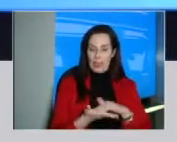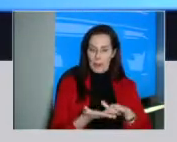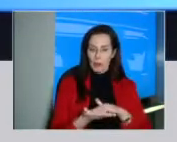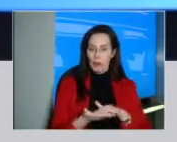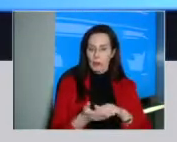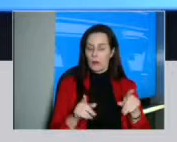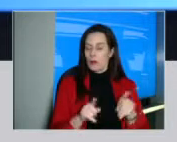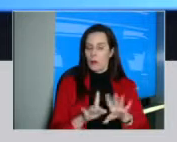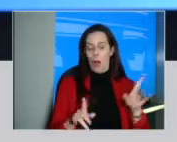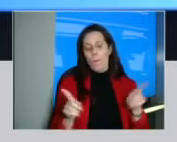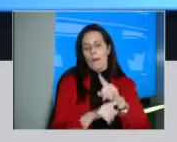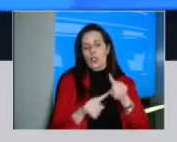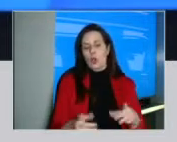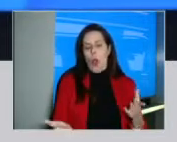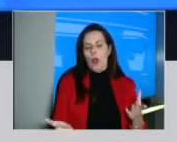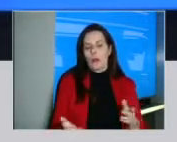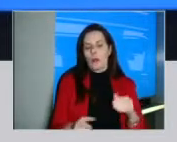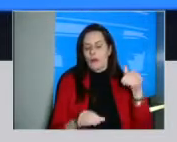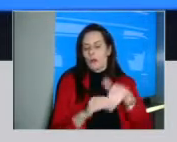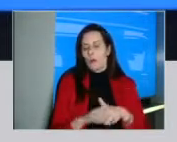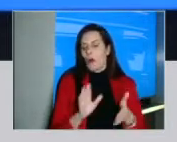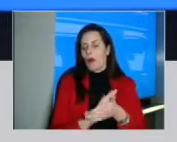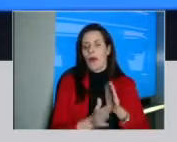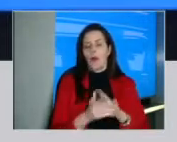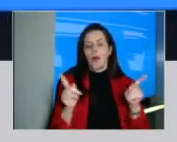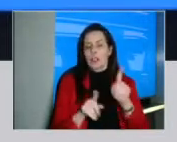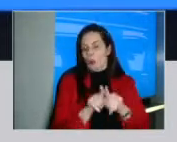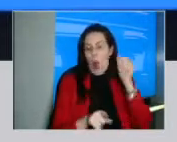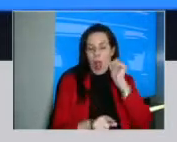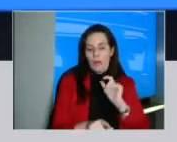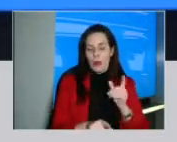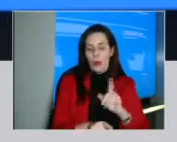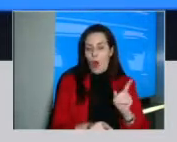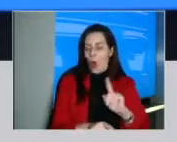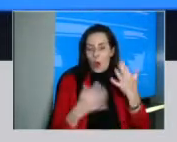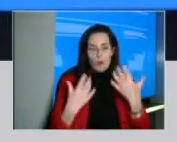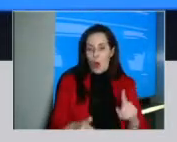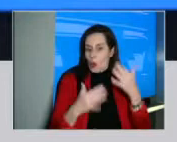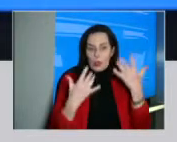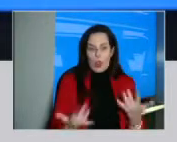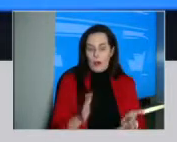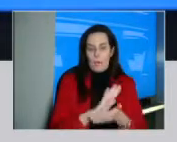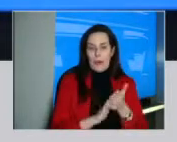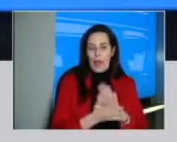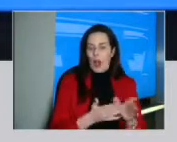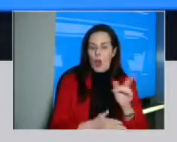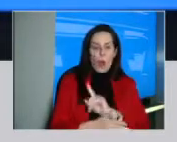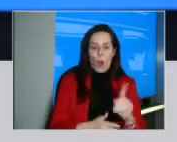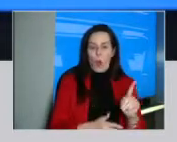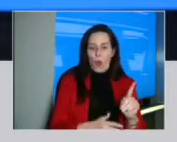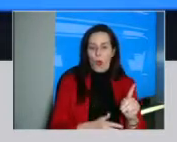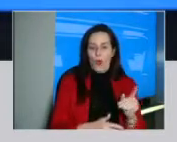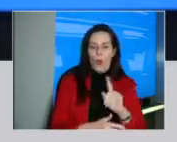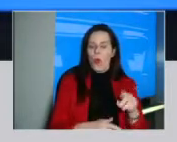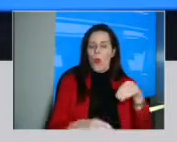כמו ככל פסול. אוקיי. כאילו הכנסת פתק מלוכלך או פתק לבן. כלומר, לא נספר. הוא לא נספר בכלל, הוא לא מחשב, הוא